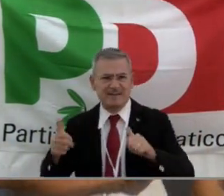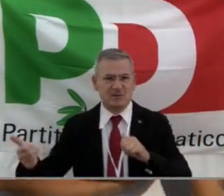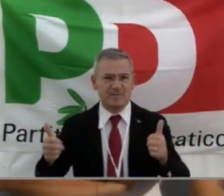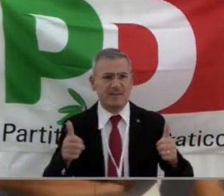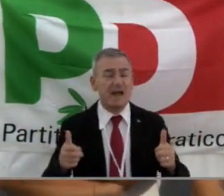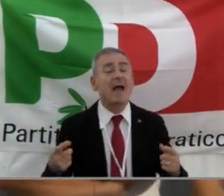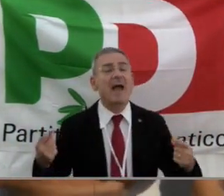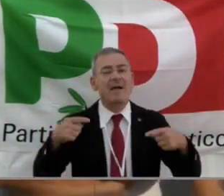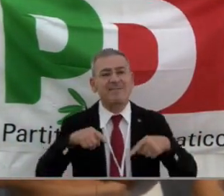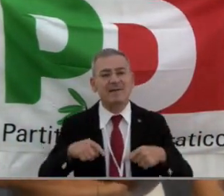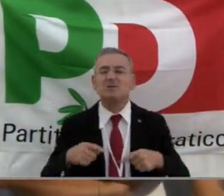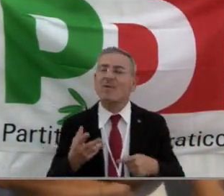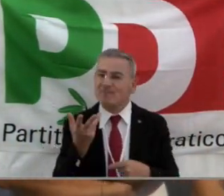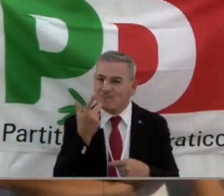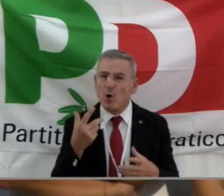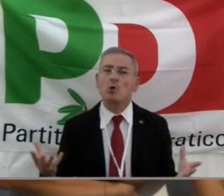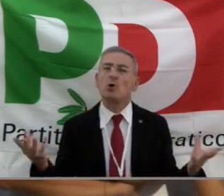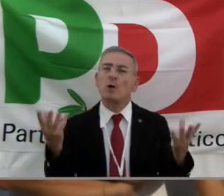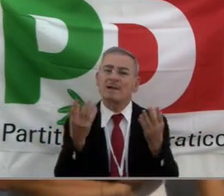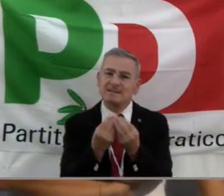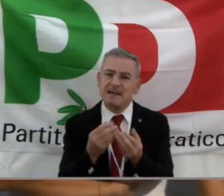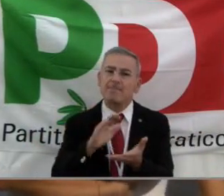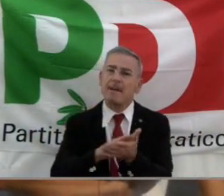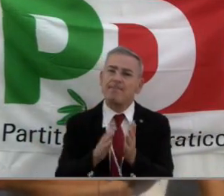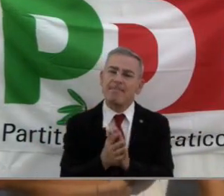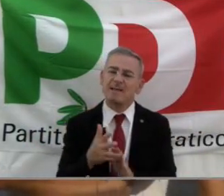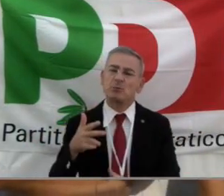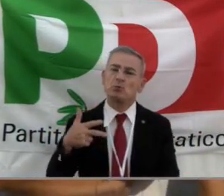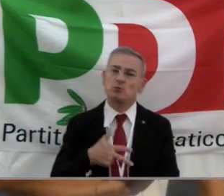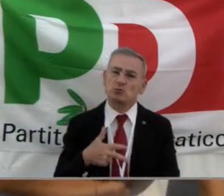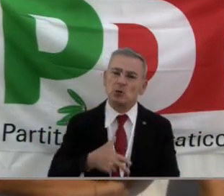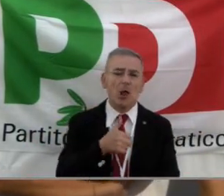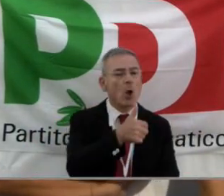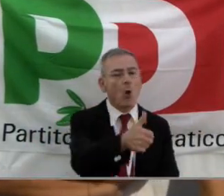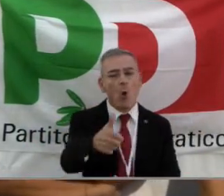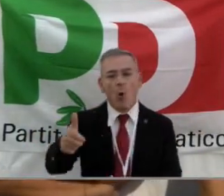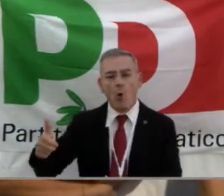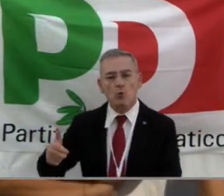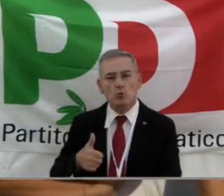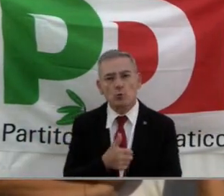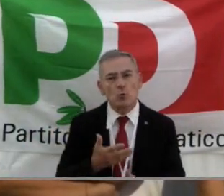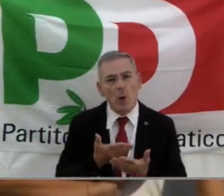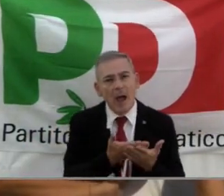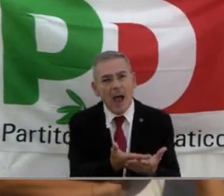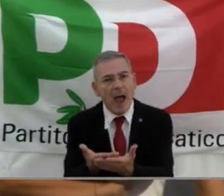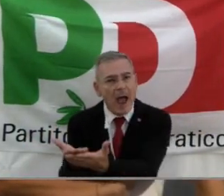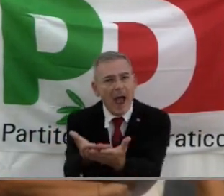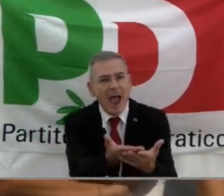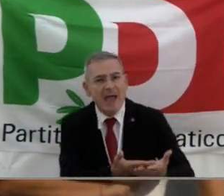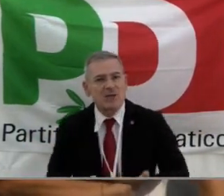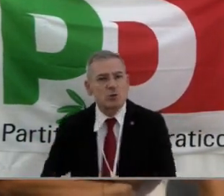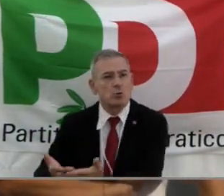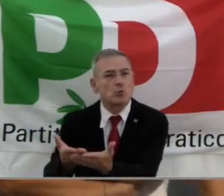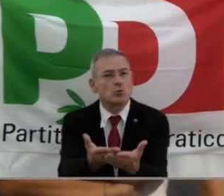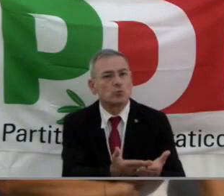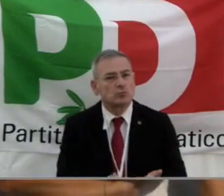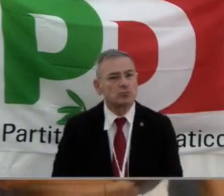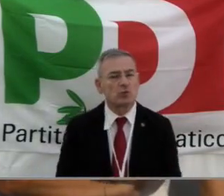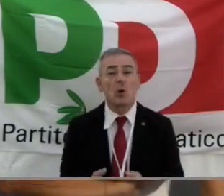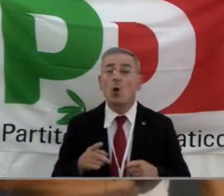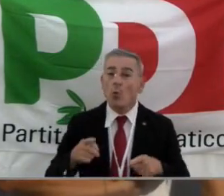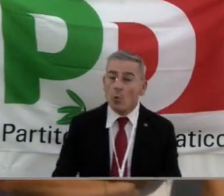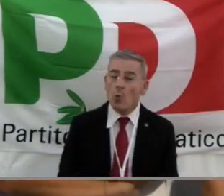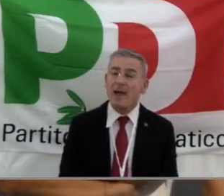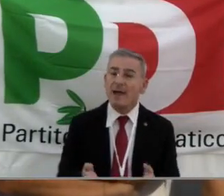stare insieme in un nuovo patto sociale dove ciascuno dà una mano all'altro. Questa è la nostra sfida.